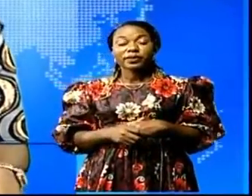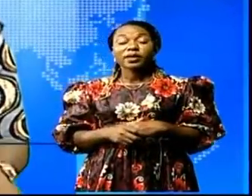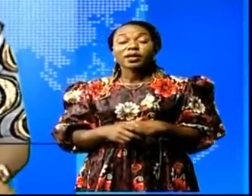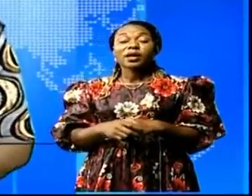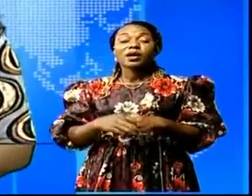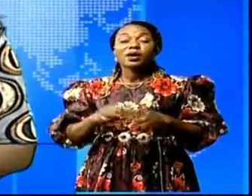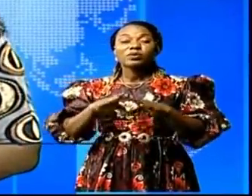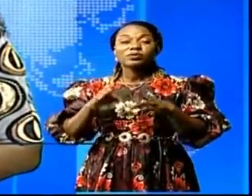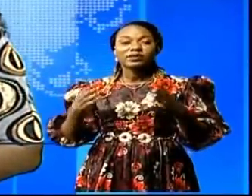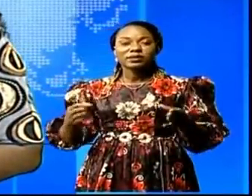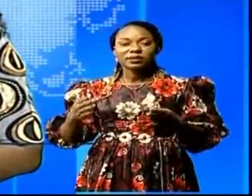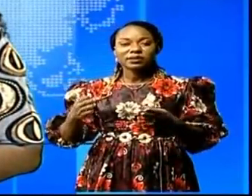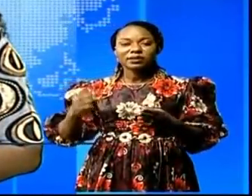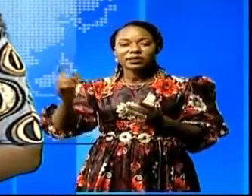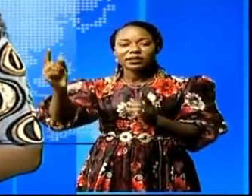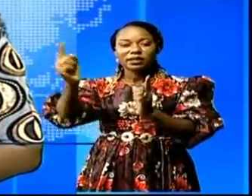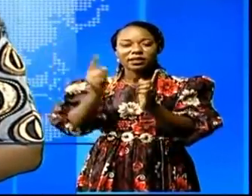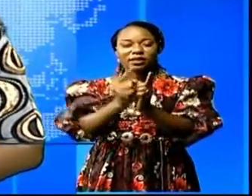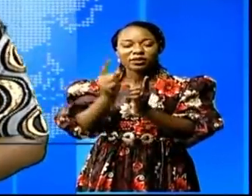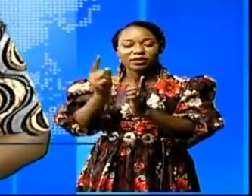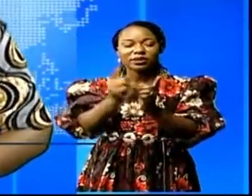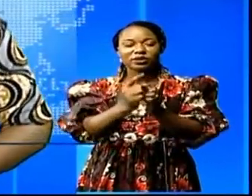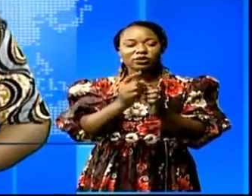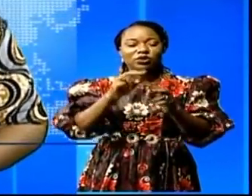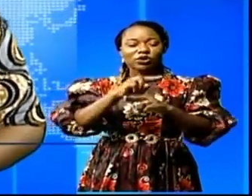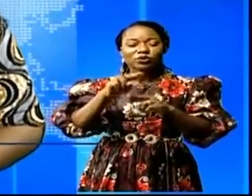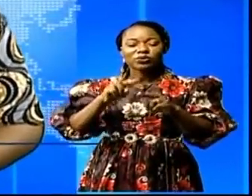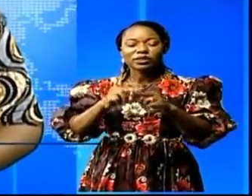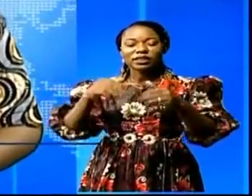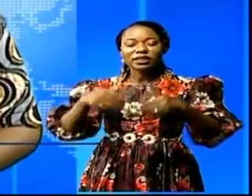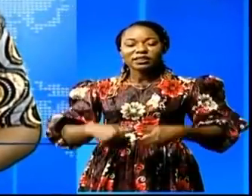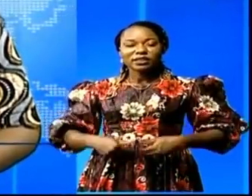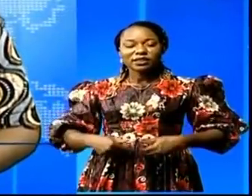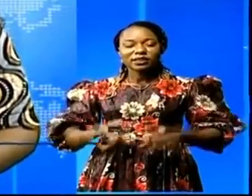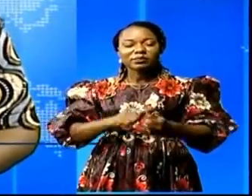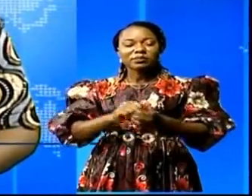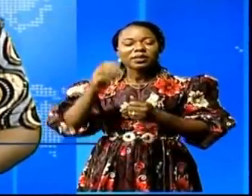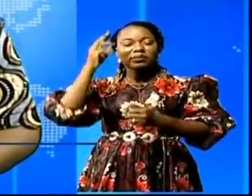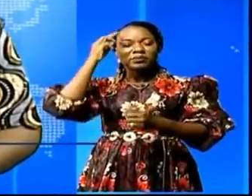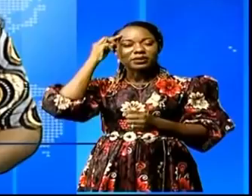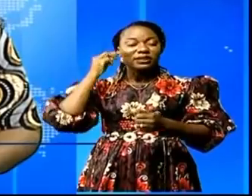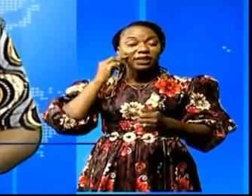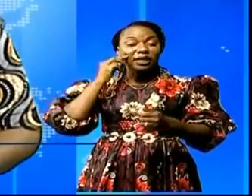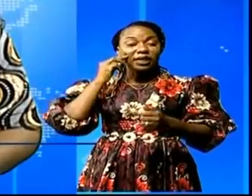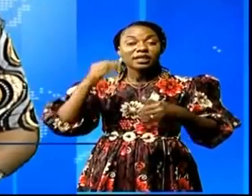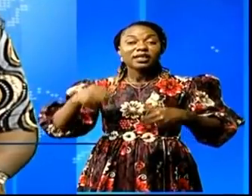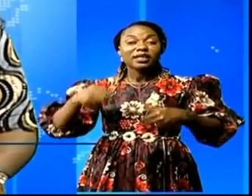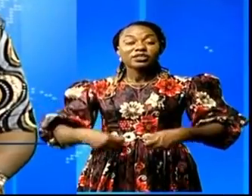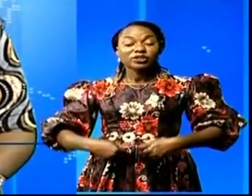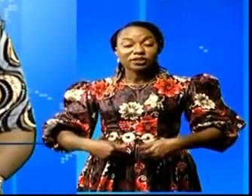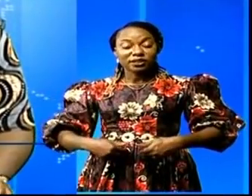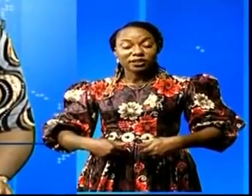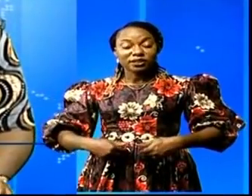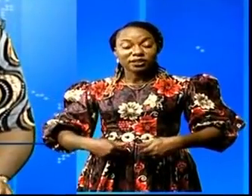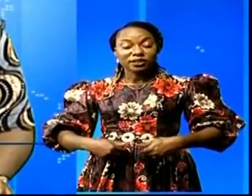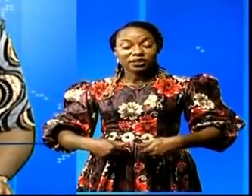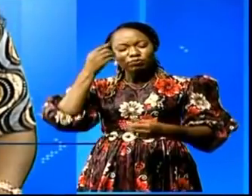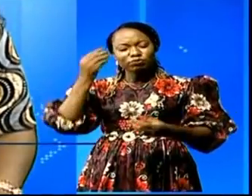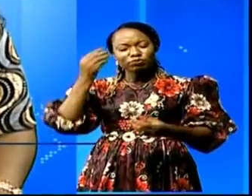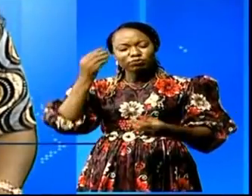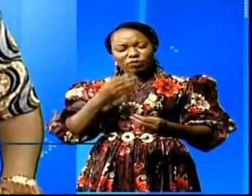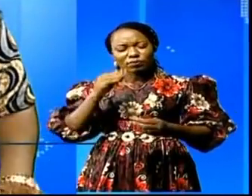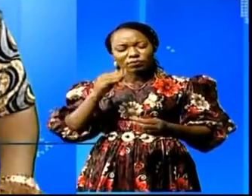Lancement de la consultation nationale de la jeunesse par le ministre de la Jeunesse pour doter cette